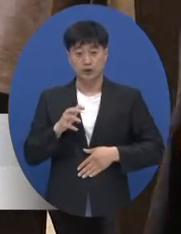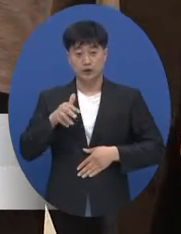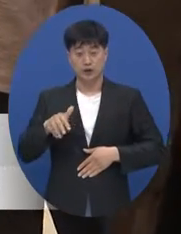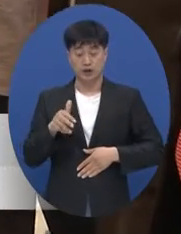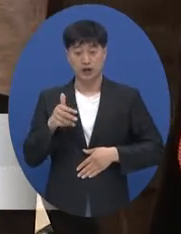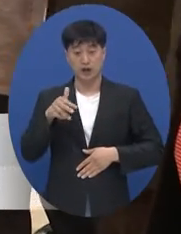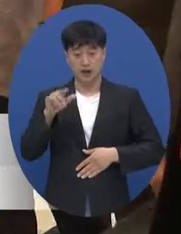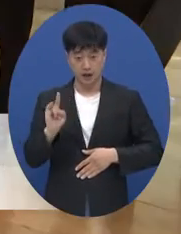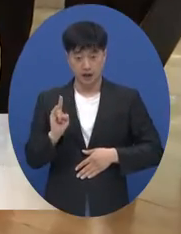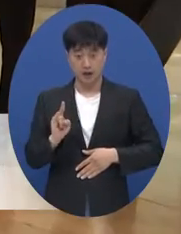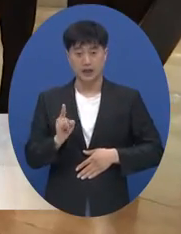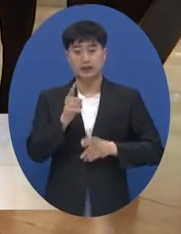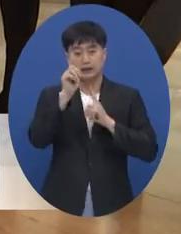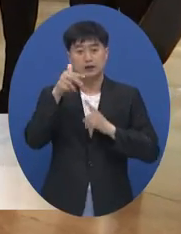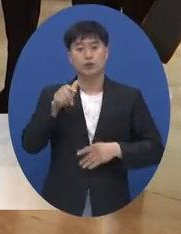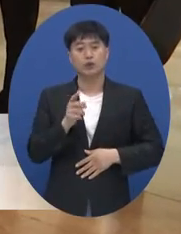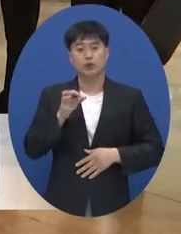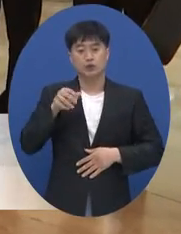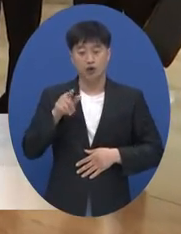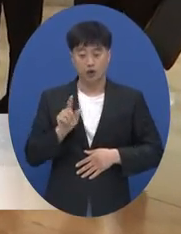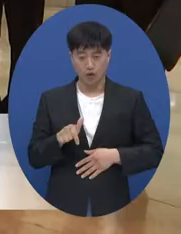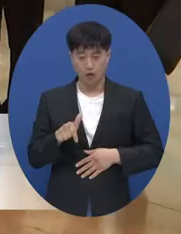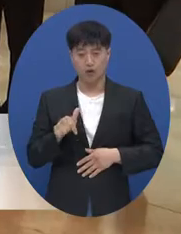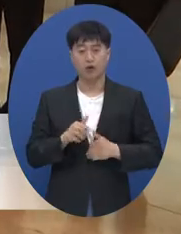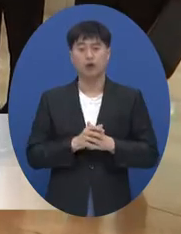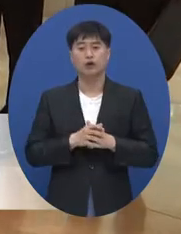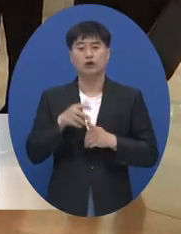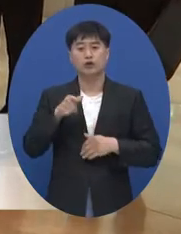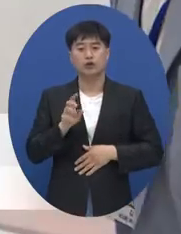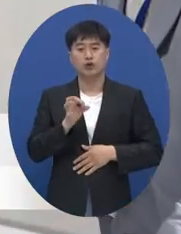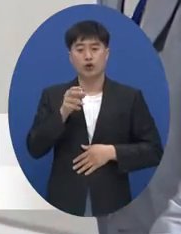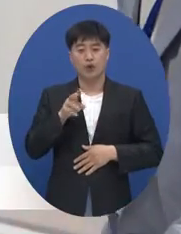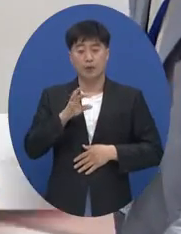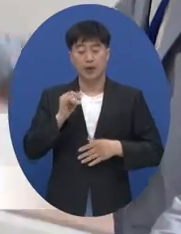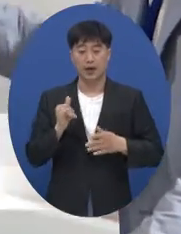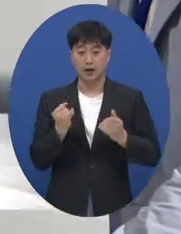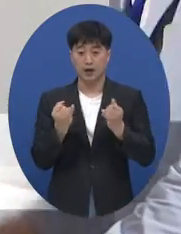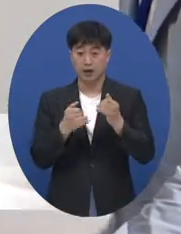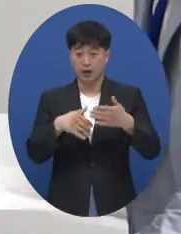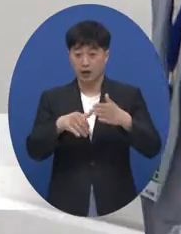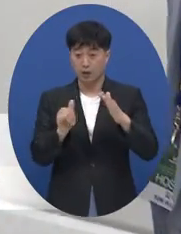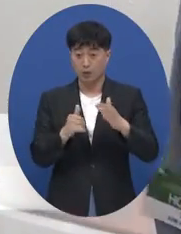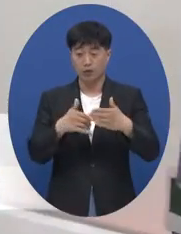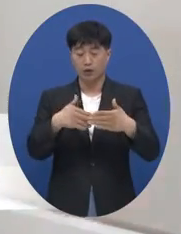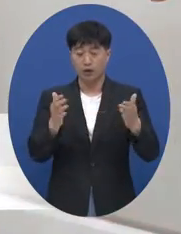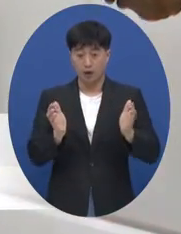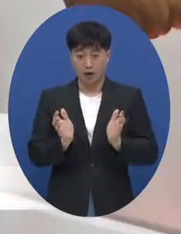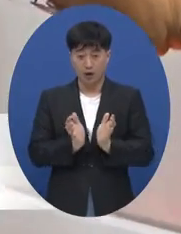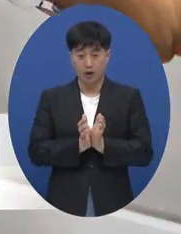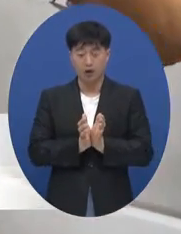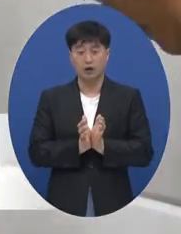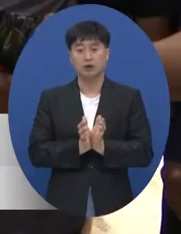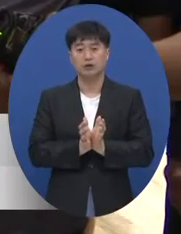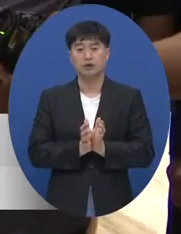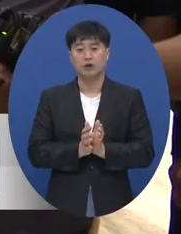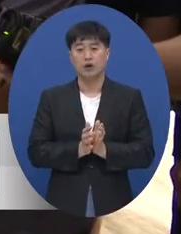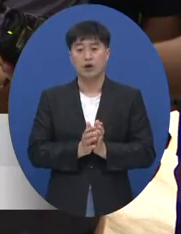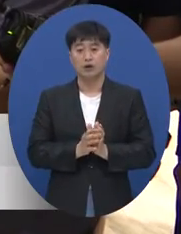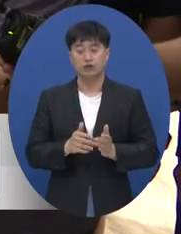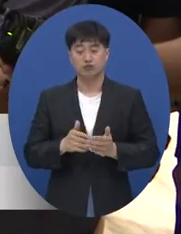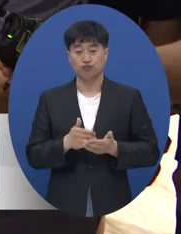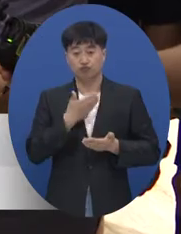문화체육관광부 장관 이종석 전 통일부장관 성현 백천 여성가족부 장관 김한정 국회의원 등